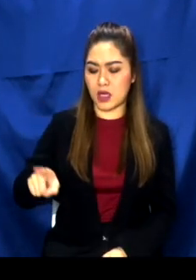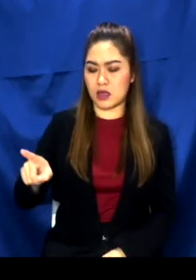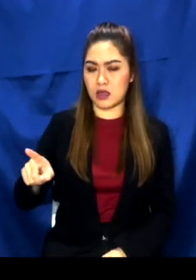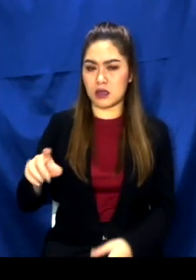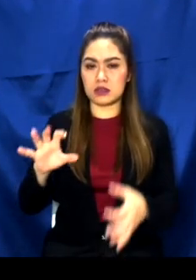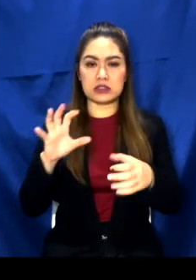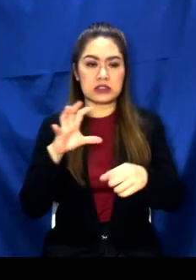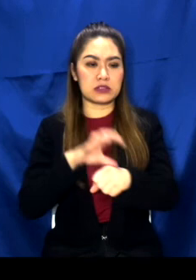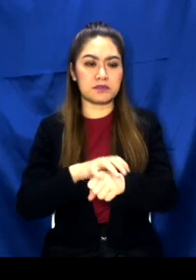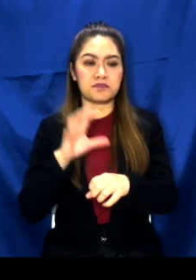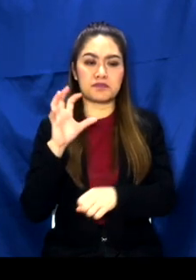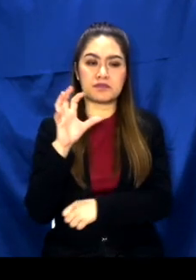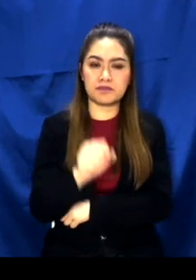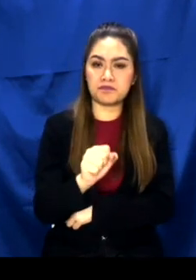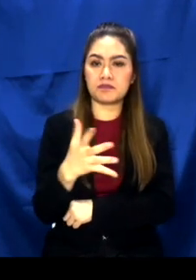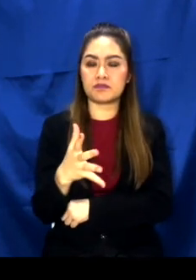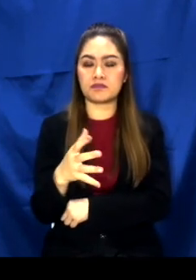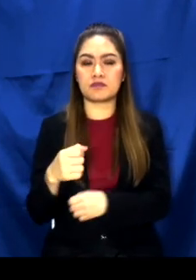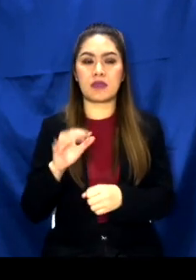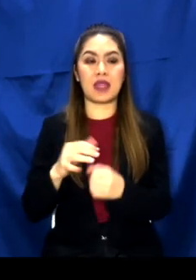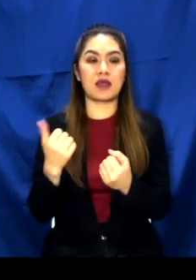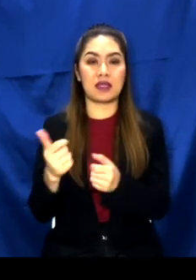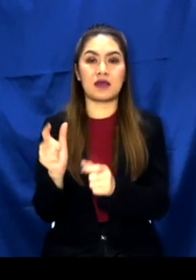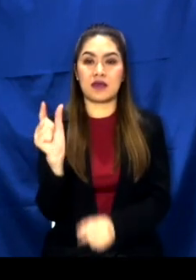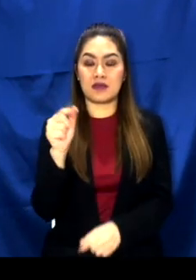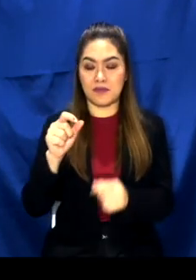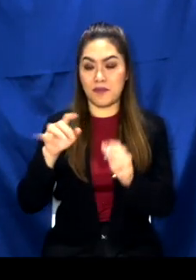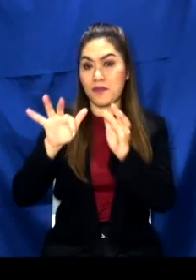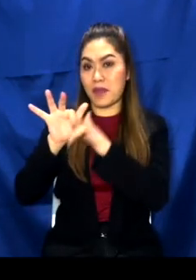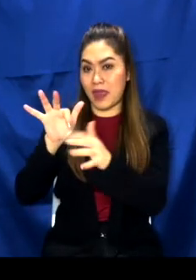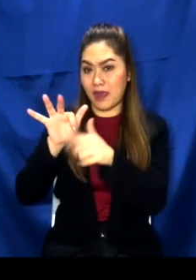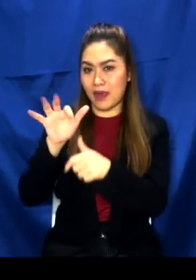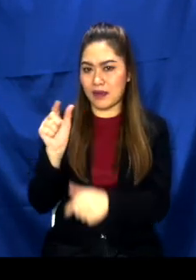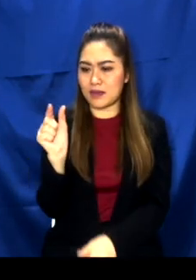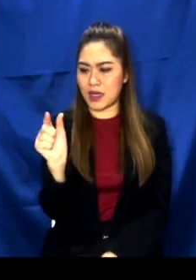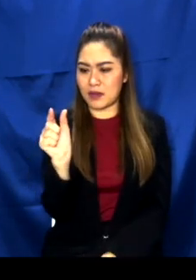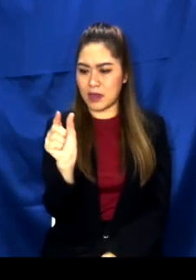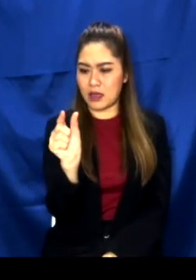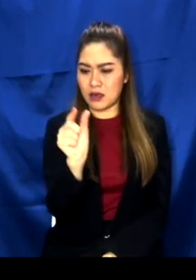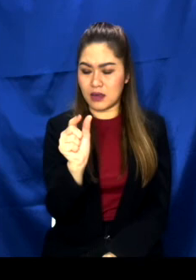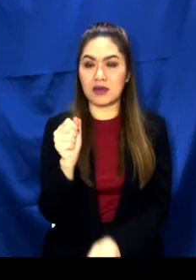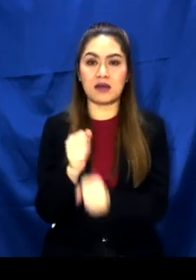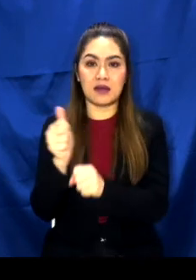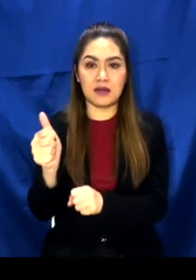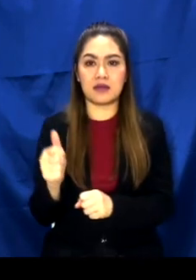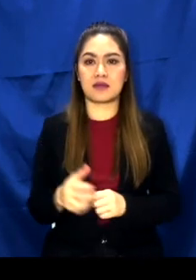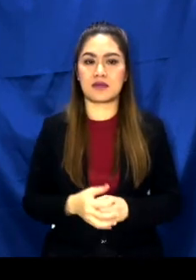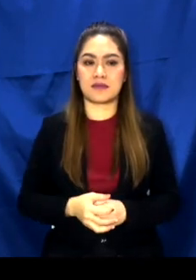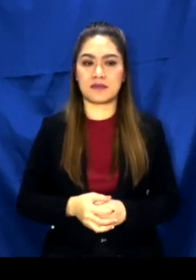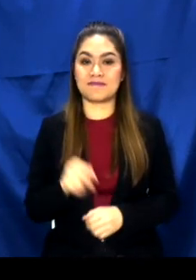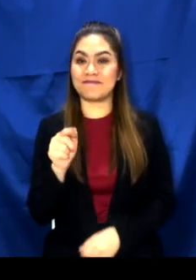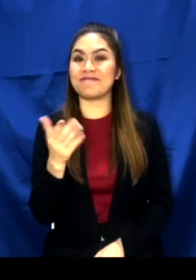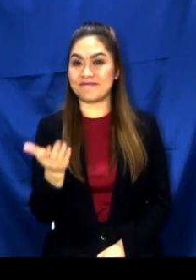จับได้แล้วพอมันจับได้แล้วเราก็จะสามารถเลื่อนได้เลื่อนได้แ